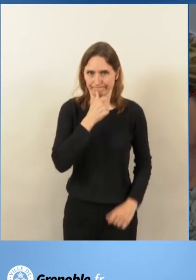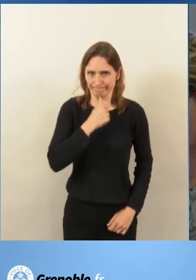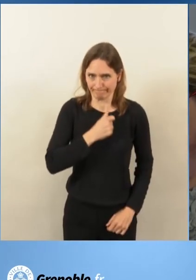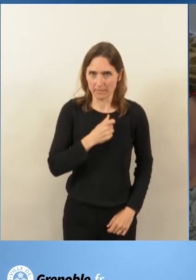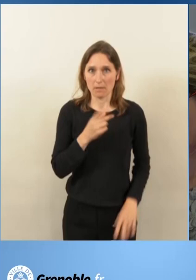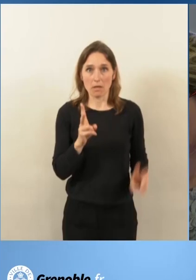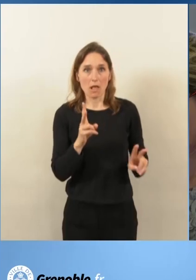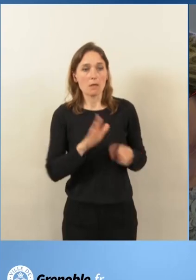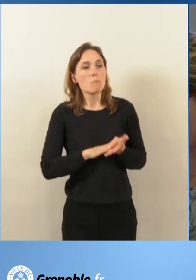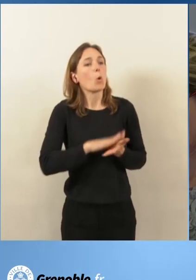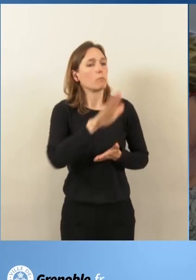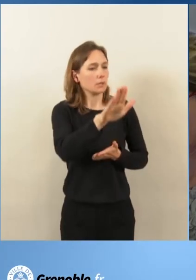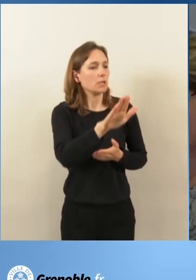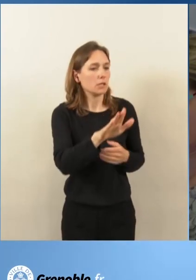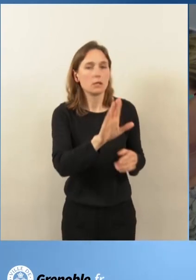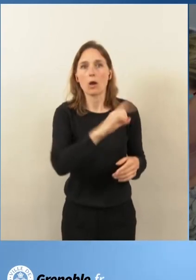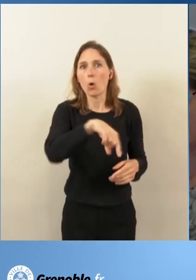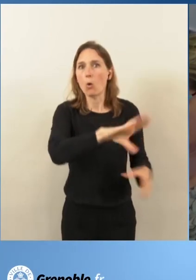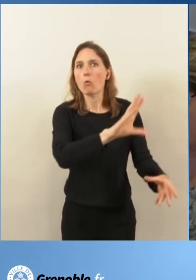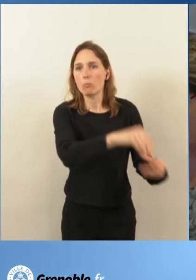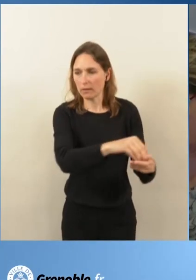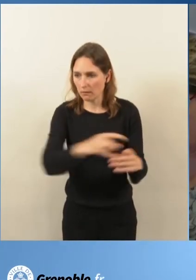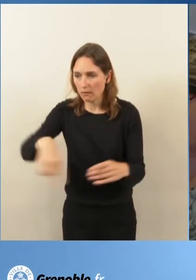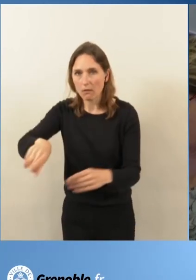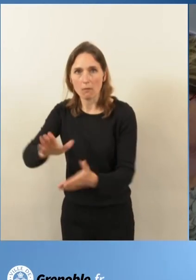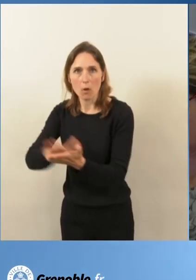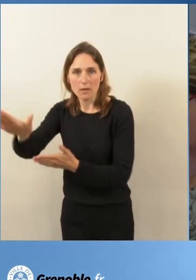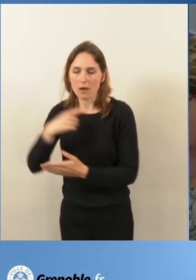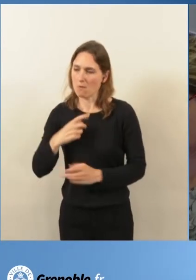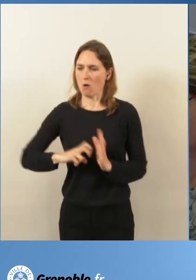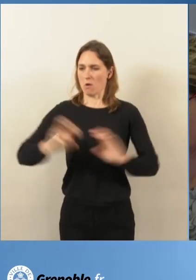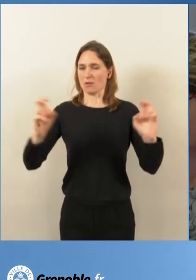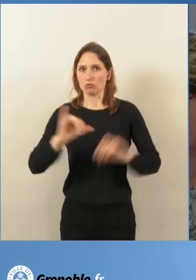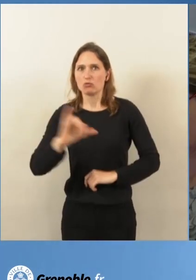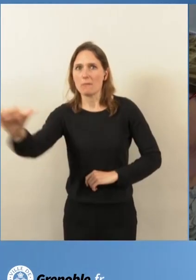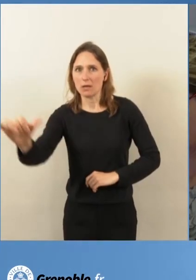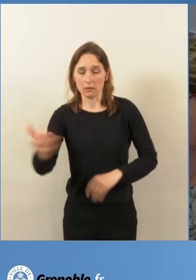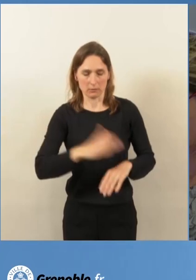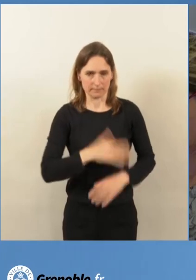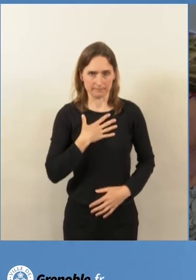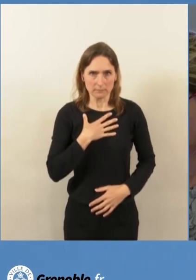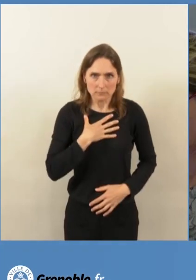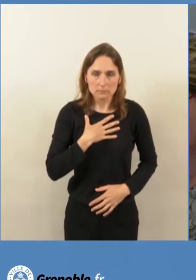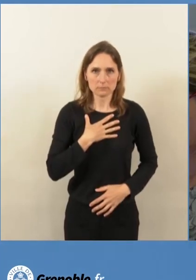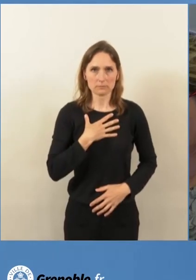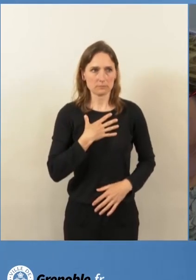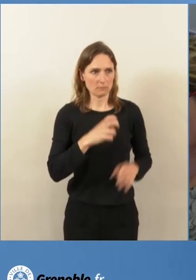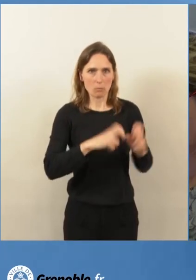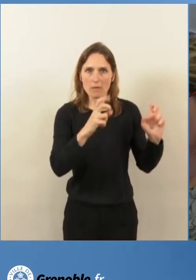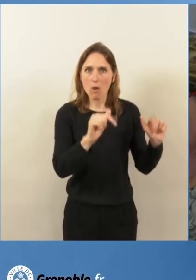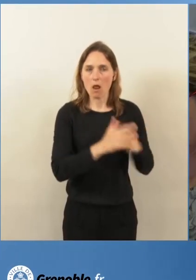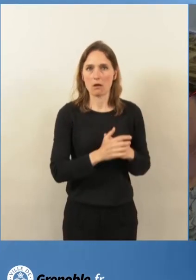autant qu'on grenoblois de ne pas faire cette augmentation et je vais vous dire est-ce que cet éternuement vaut